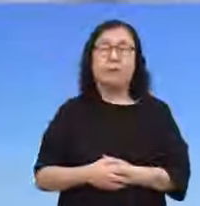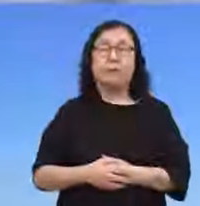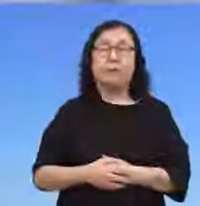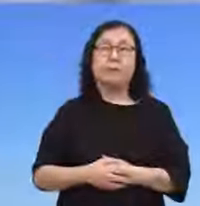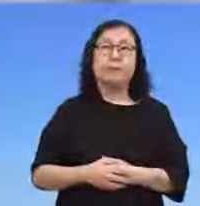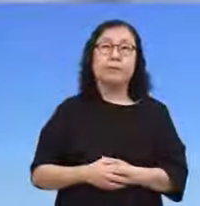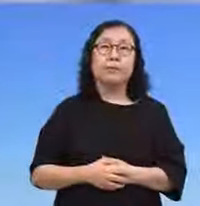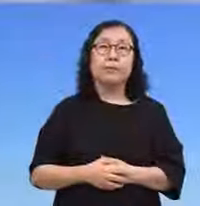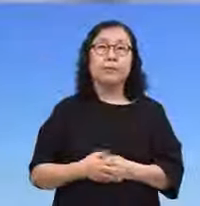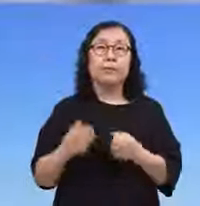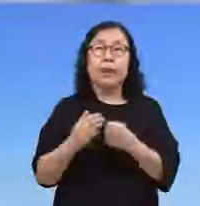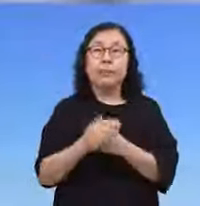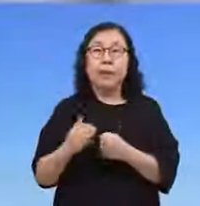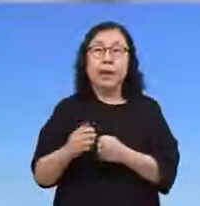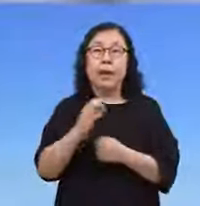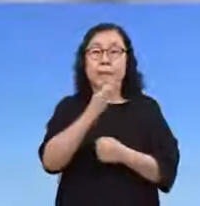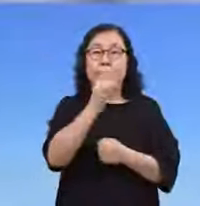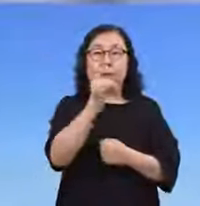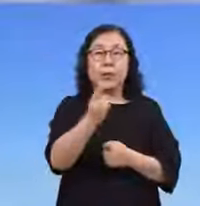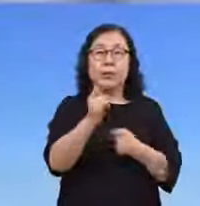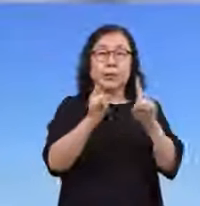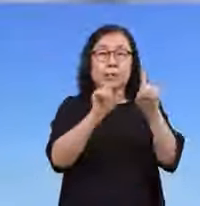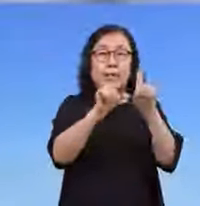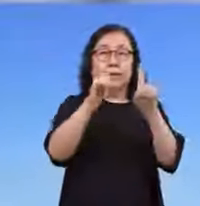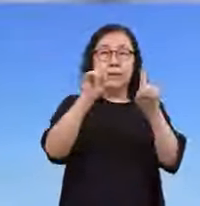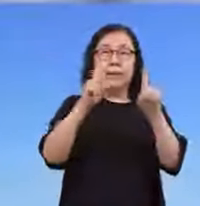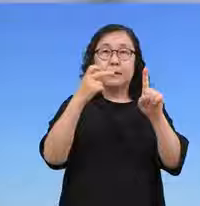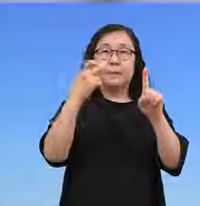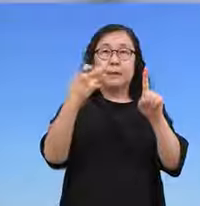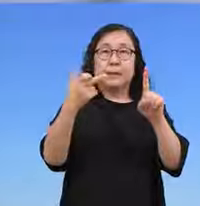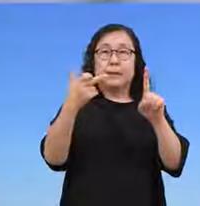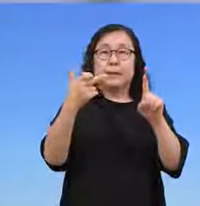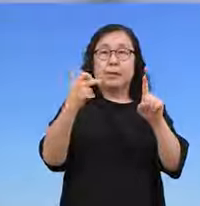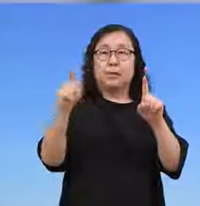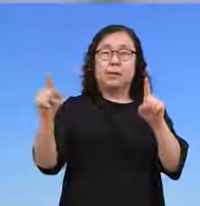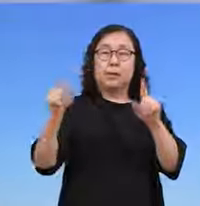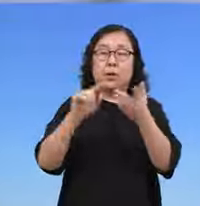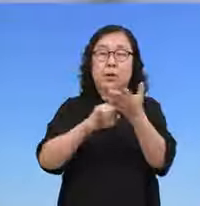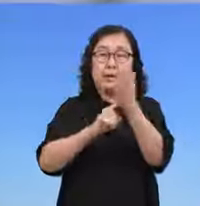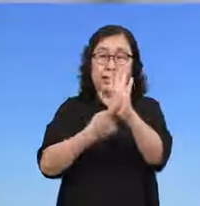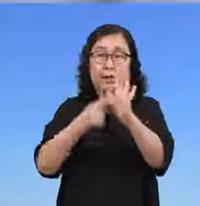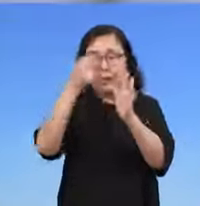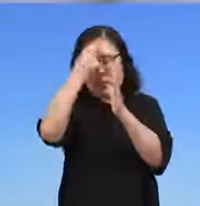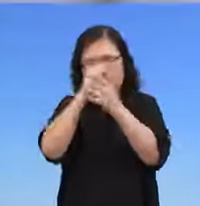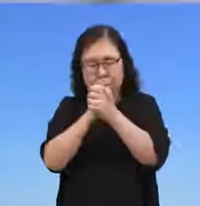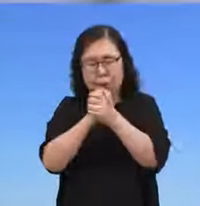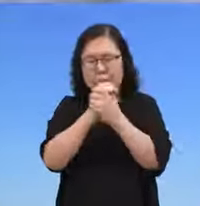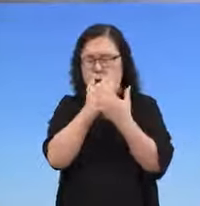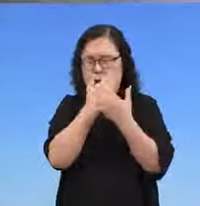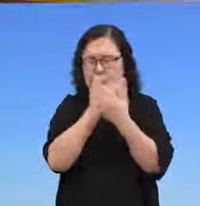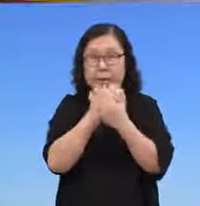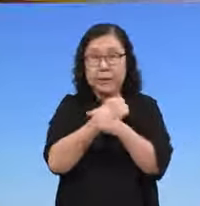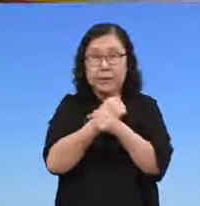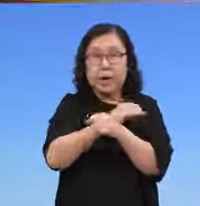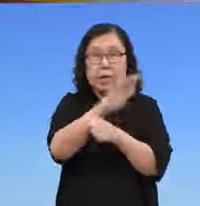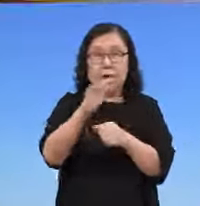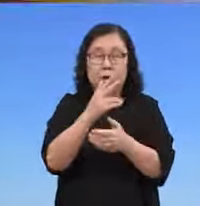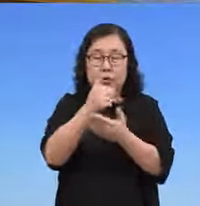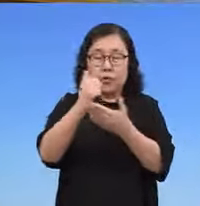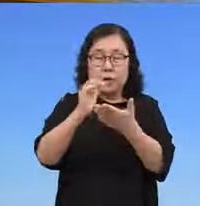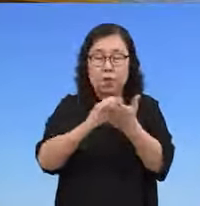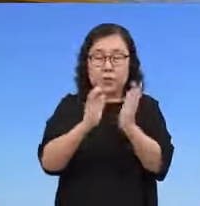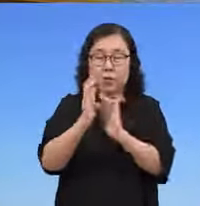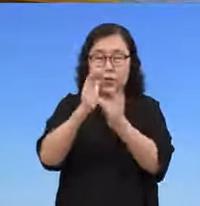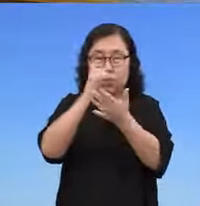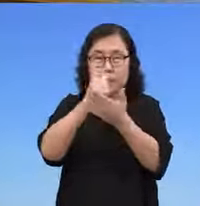이런 점에서 저는 에베소서 1장 17절부터 나오는 사도 바울의 기도가 너무나 고귀하다고 생각합니다. 우리 주